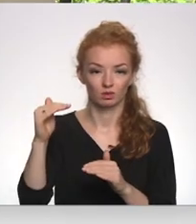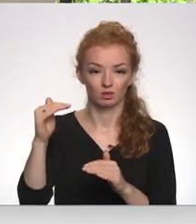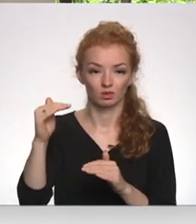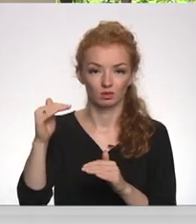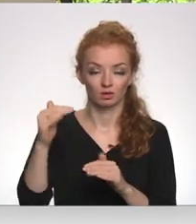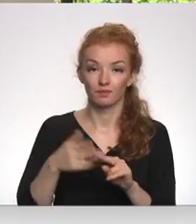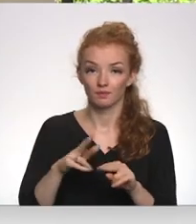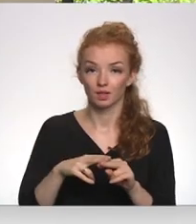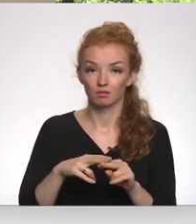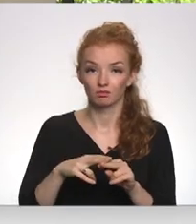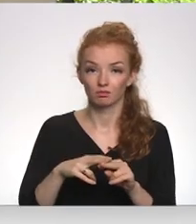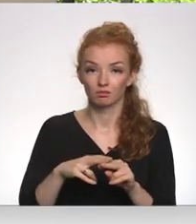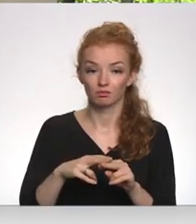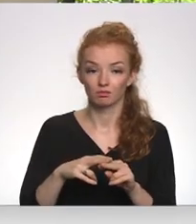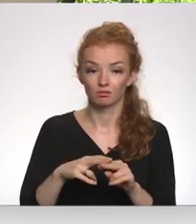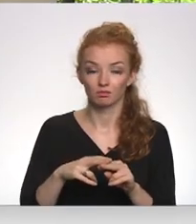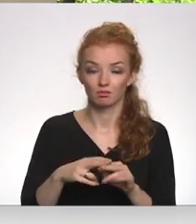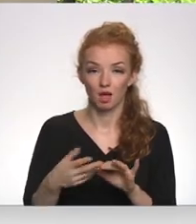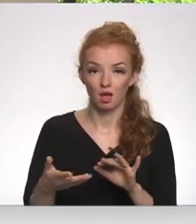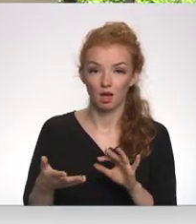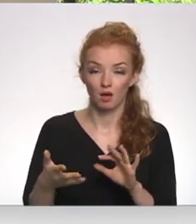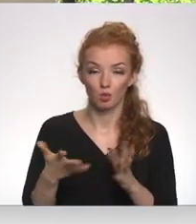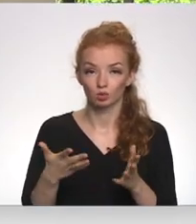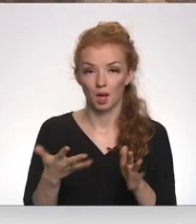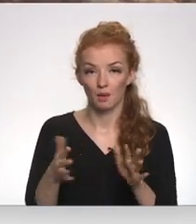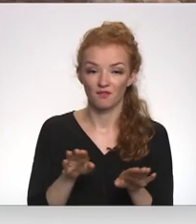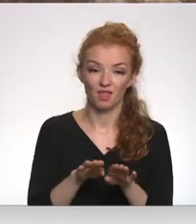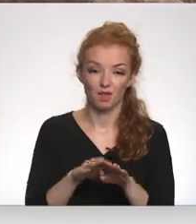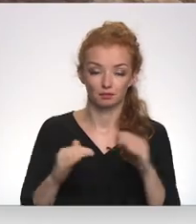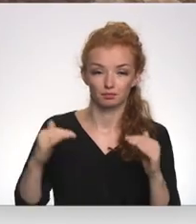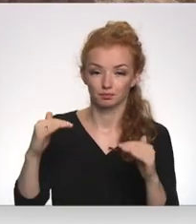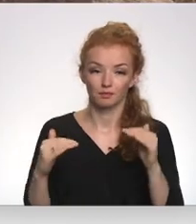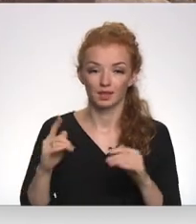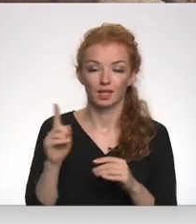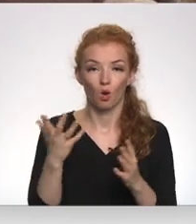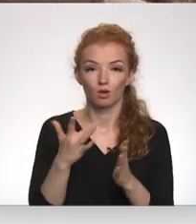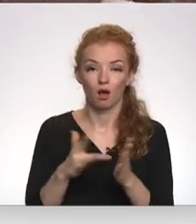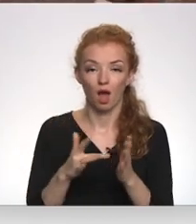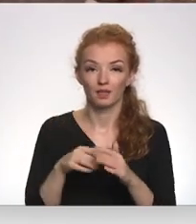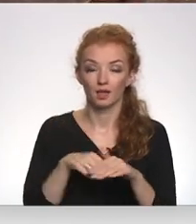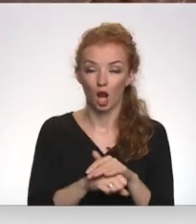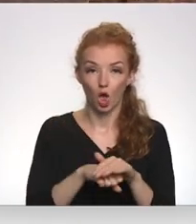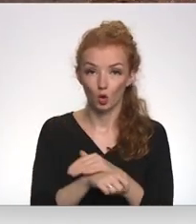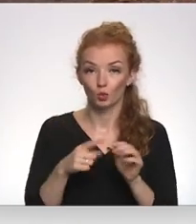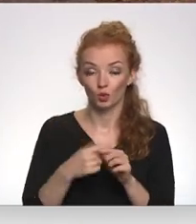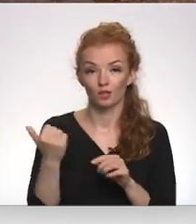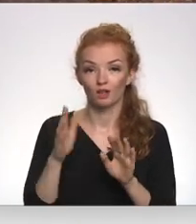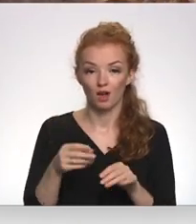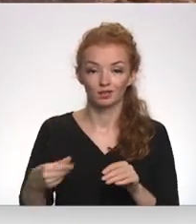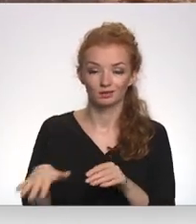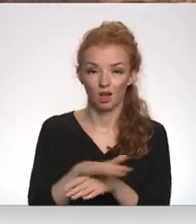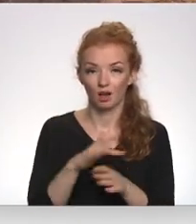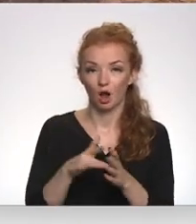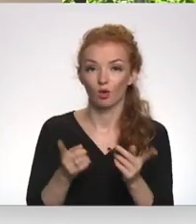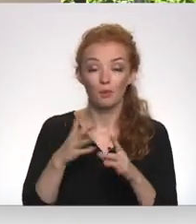apmēram... Nu, tad... vienus tās pašas robežās. Vienkārši viņam ir kaut kādi krājumi, un viņi varēs vienkārši sekt kādu